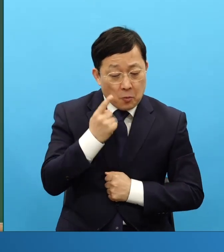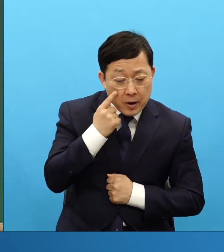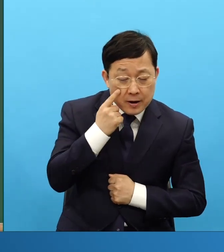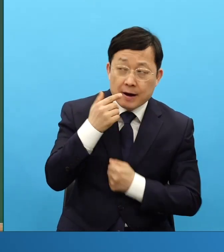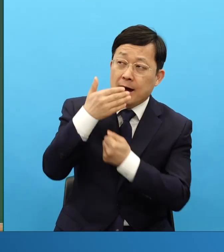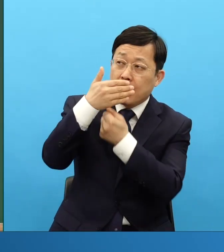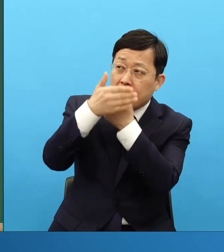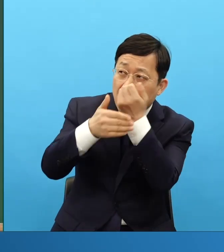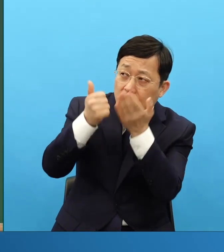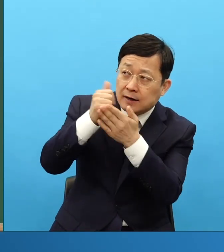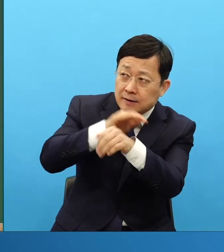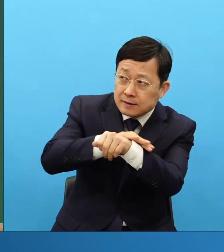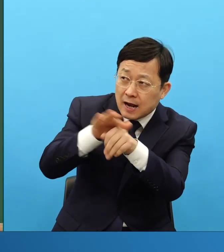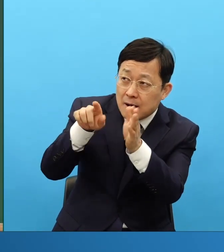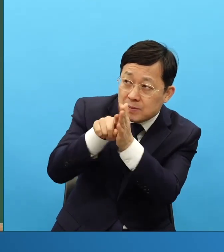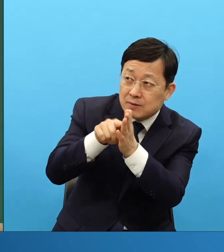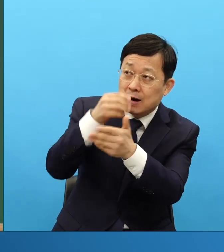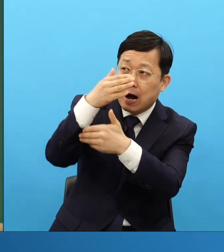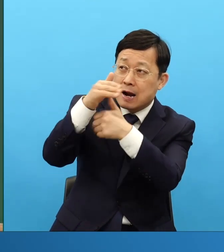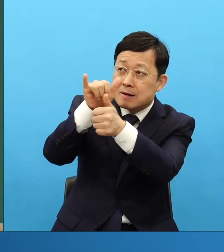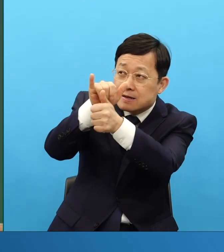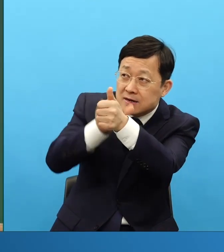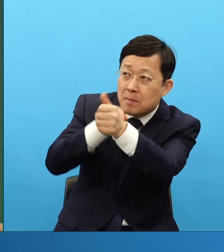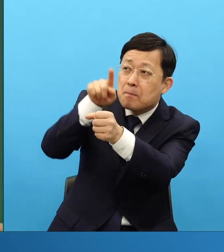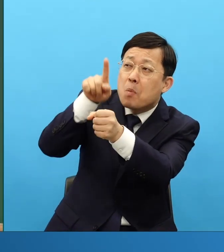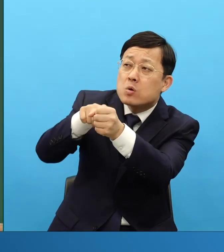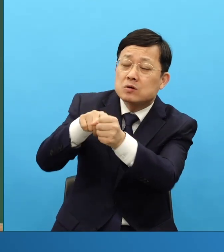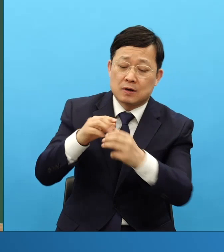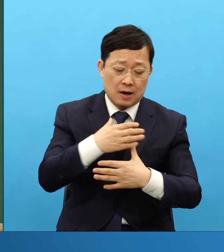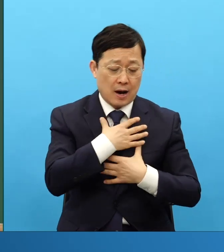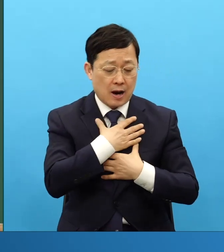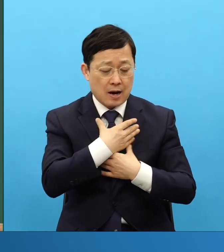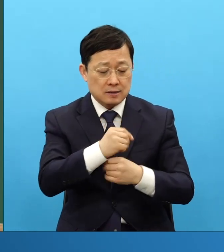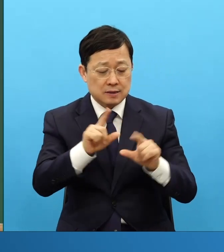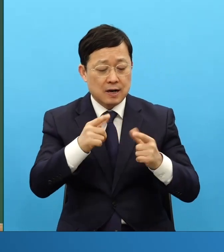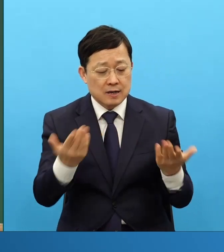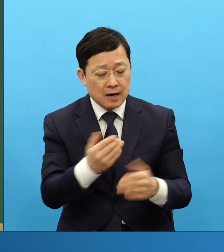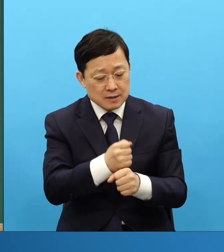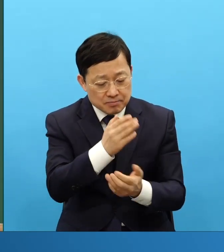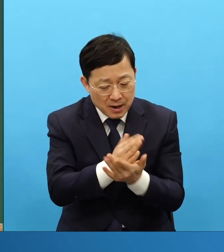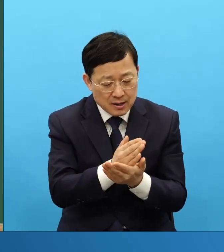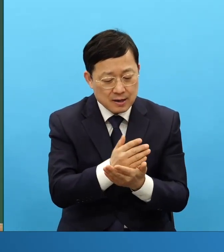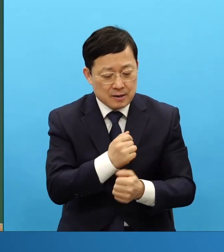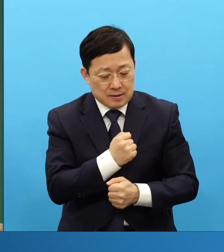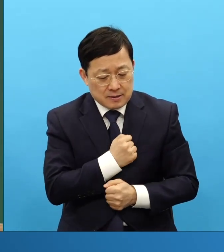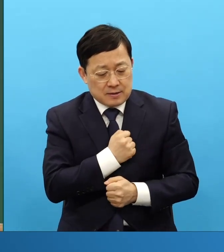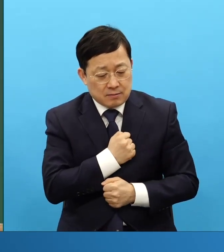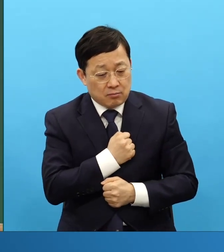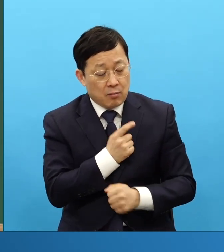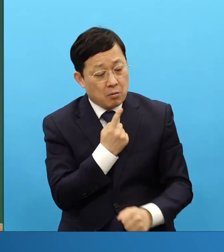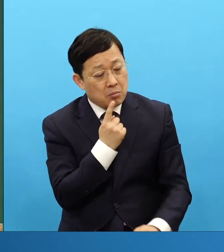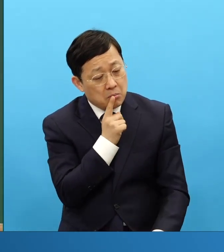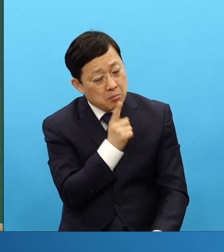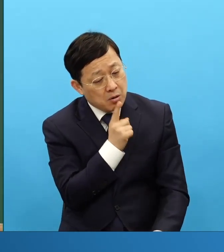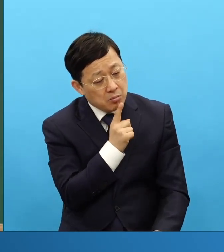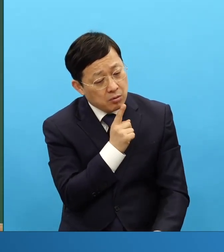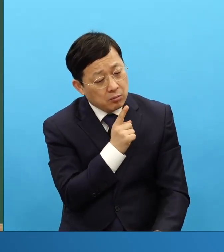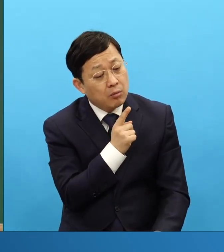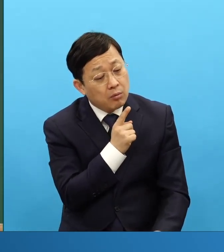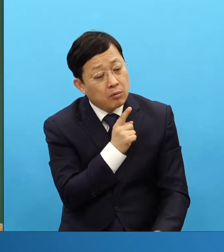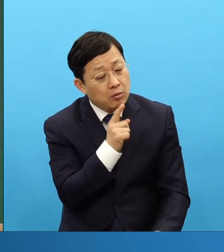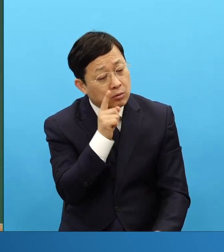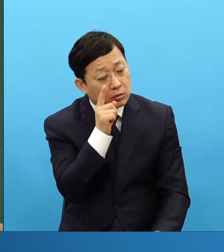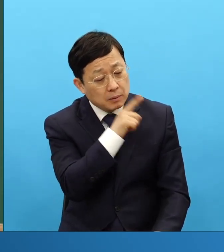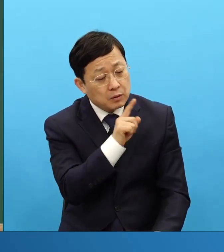good. Because 하나님 you have 잘 to 믿어야 believe in 되니까 God. You 안식일은 have to be a 아무것도 good 하지 마라. believer. 막 You 이런 shouldn't 거죠. do anything on the Sabbath. That's what they're saying. 이게 뜻은 좋은데 실제 그걸 전부